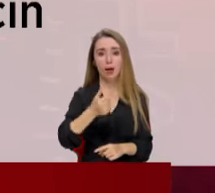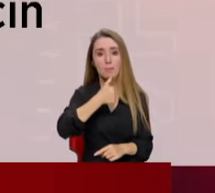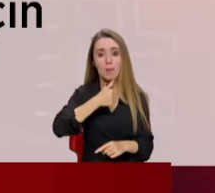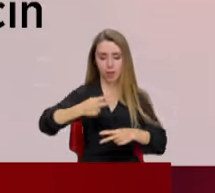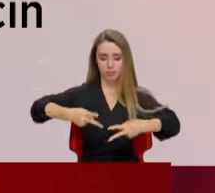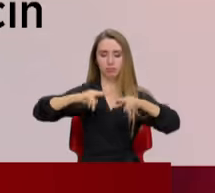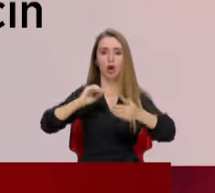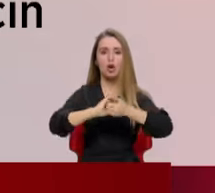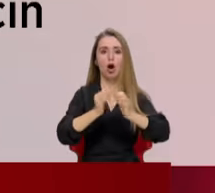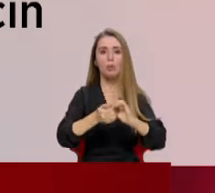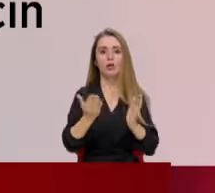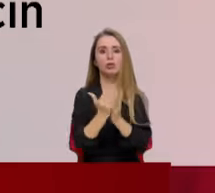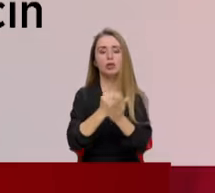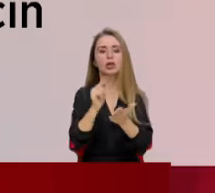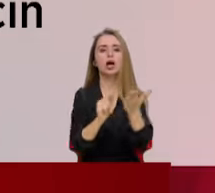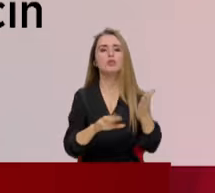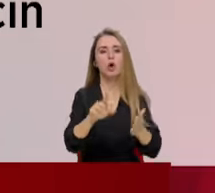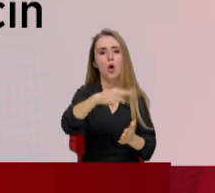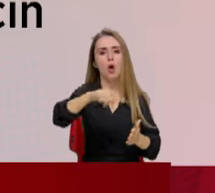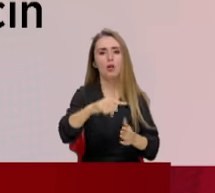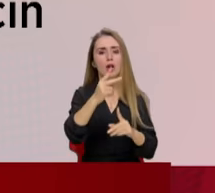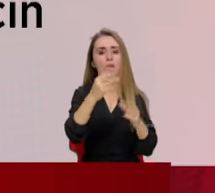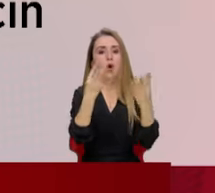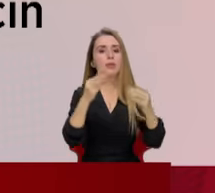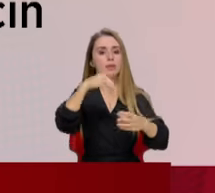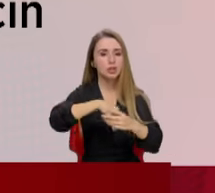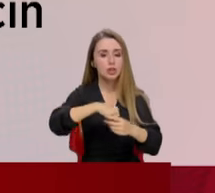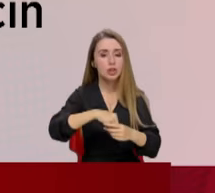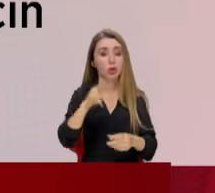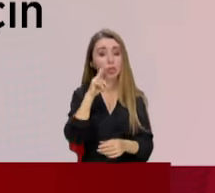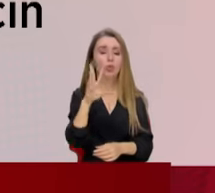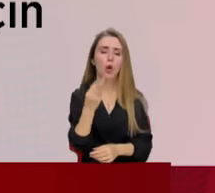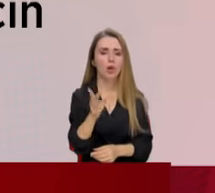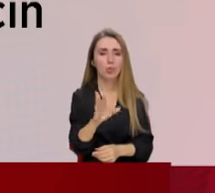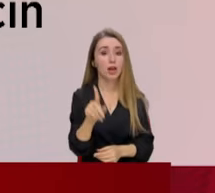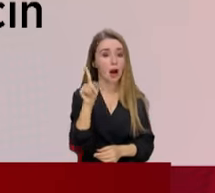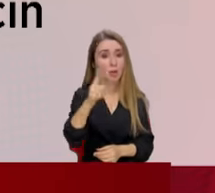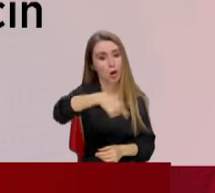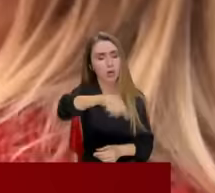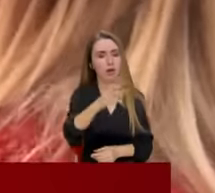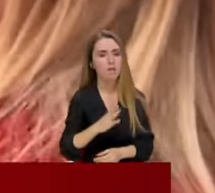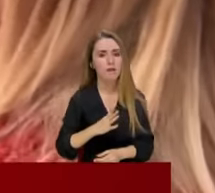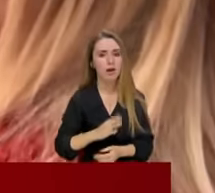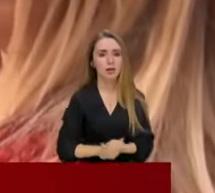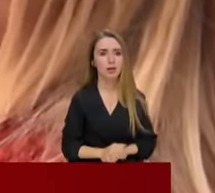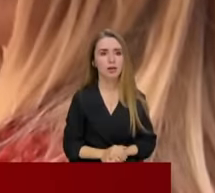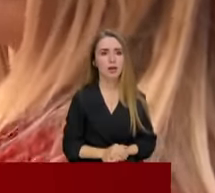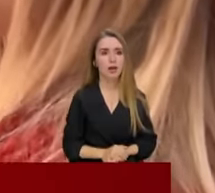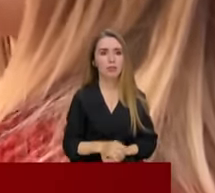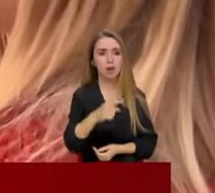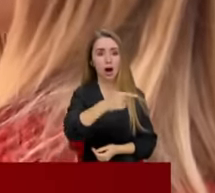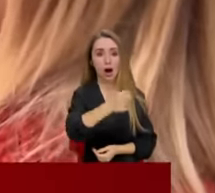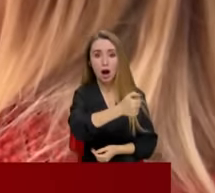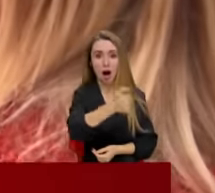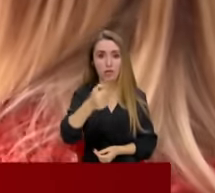kalan kooperatif hisseleri yazılmamış. Onları intibak ettirmediğimiz için görünmüyor olabilir ama onlar da var. Yeriniz var mı daha doğrusu